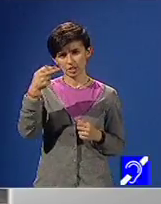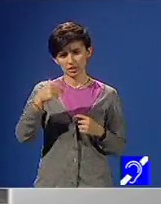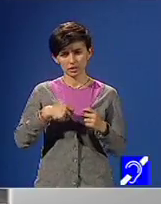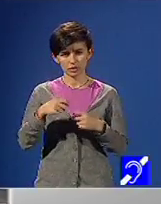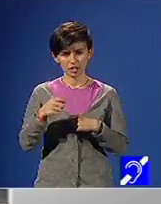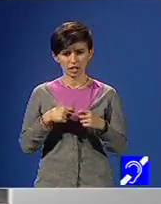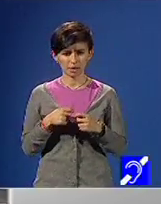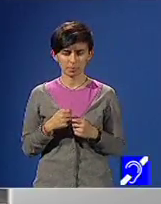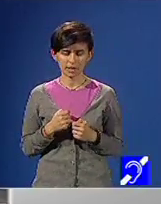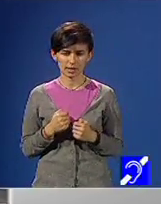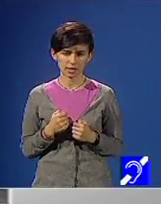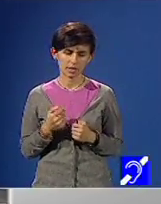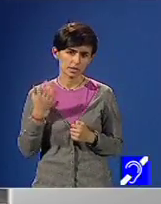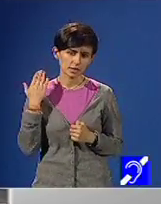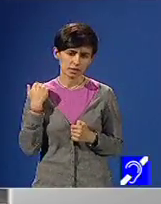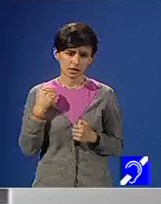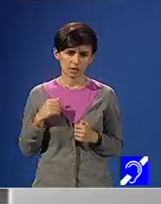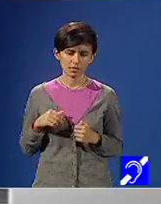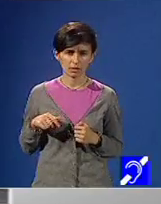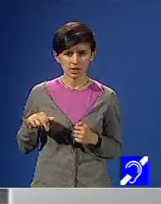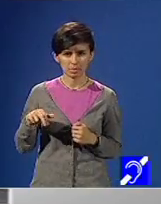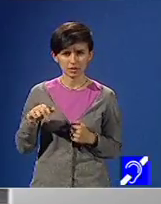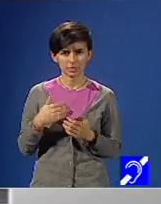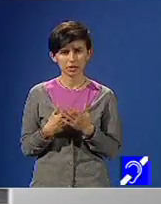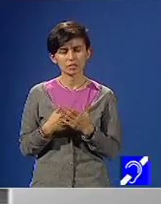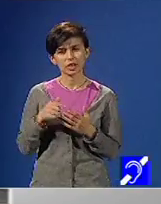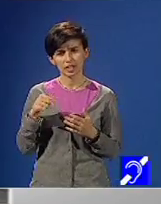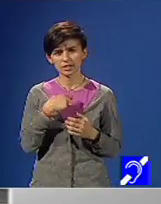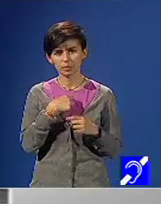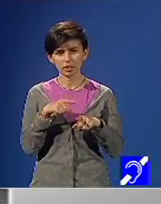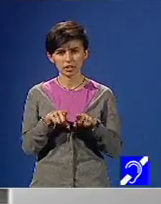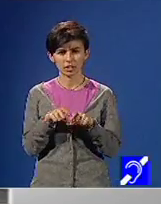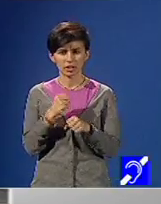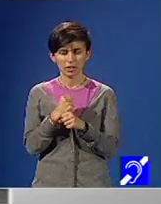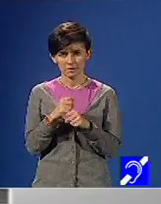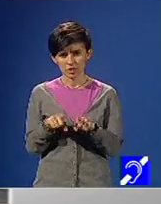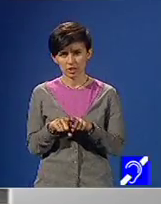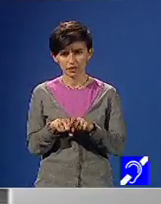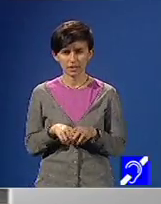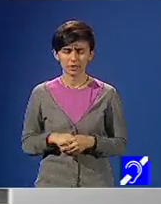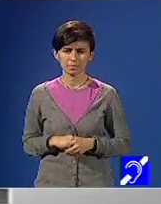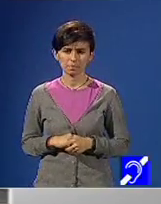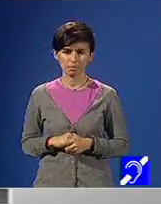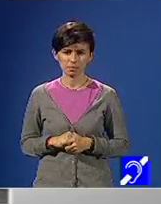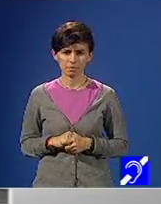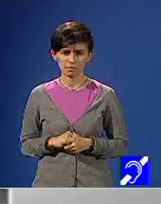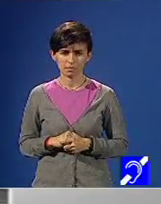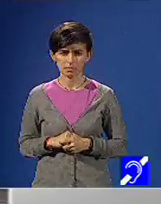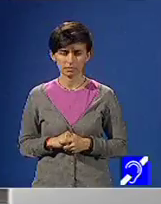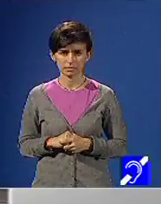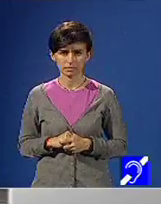campaniei atunci a fost "Pășim pentru ca ei se poată păși". Și a